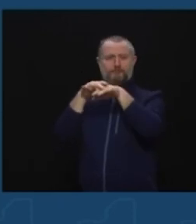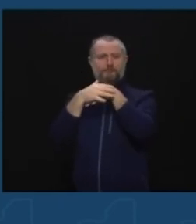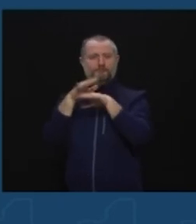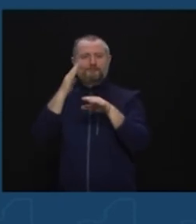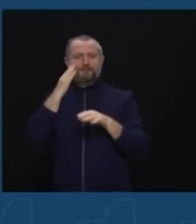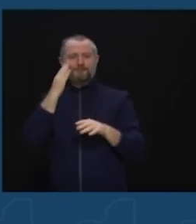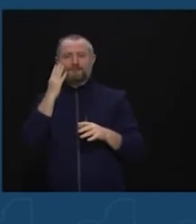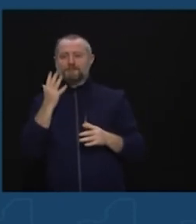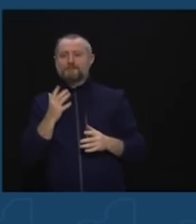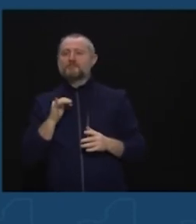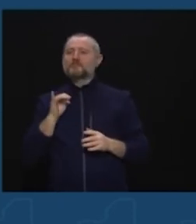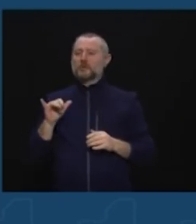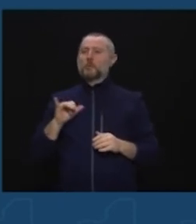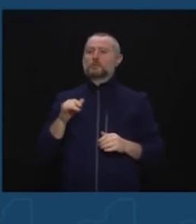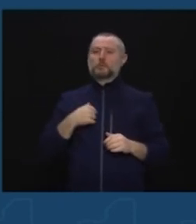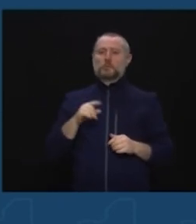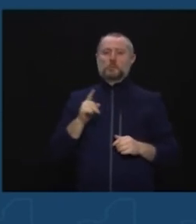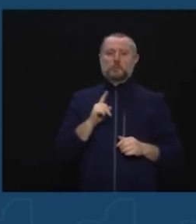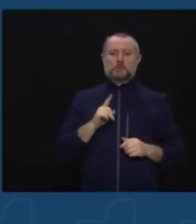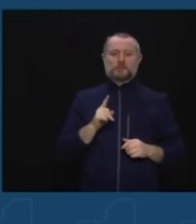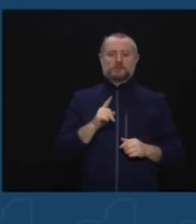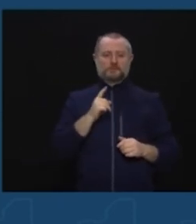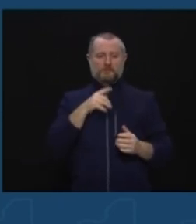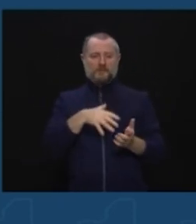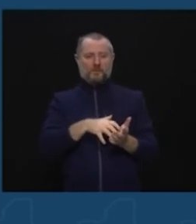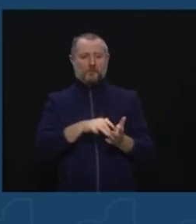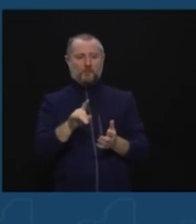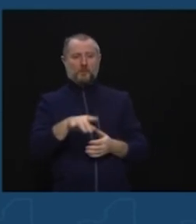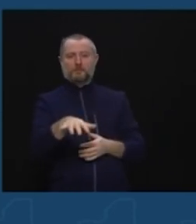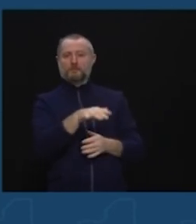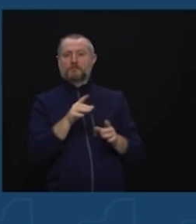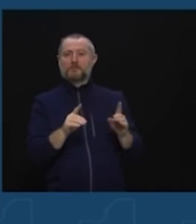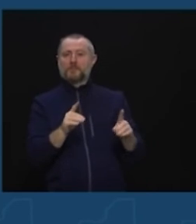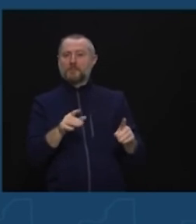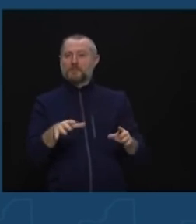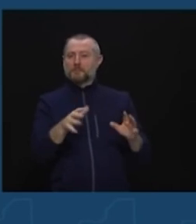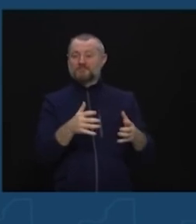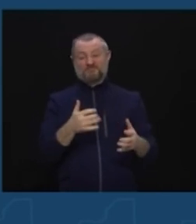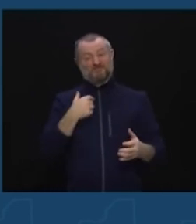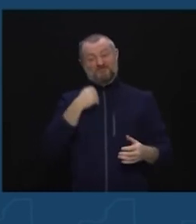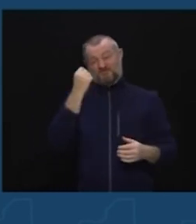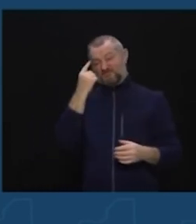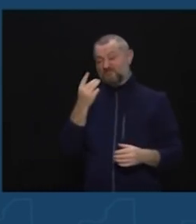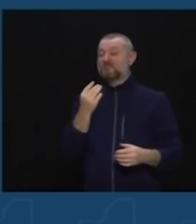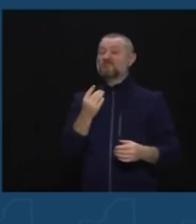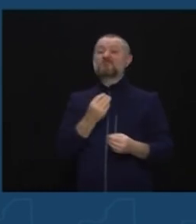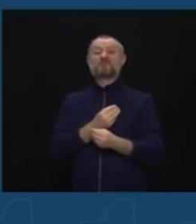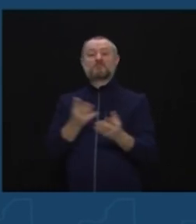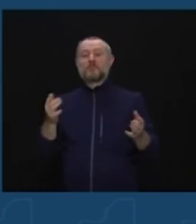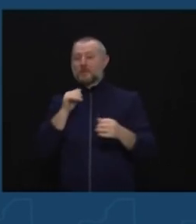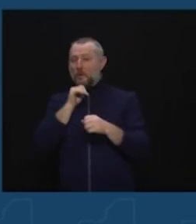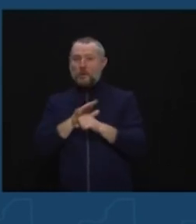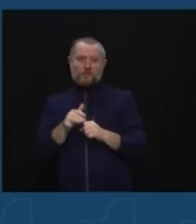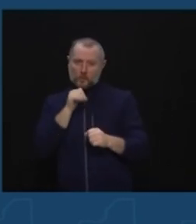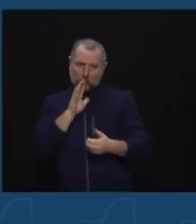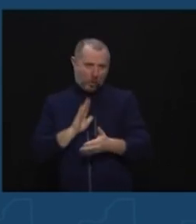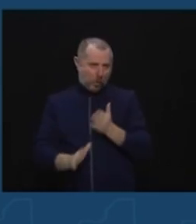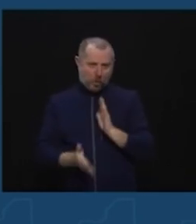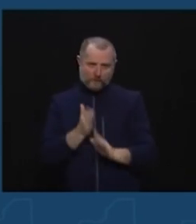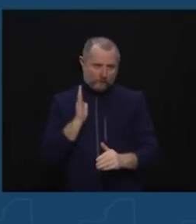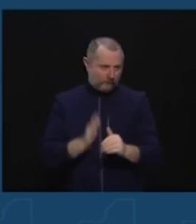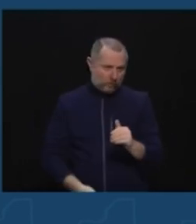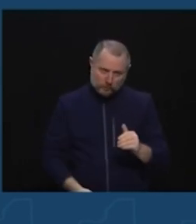차일드 케어 c 설 노숙자 실 터 교정시설 버스 기차 지하철 등 대중교통 수단에 대한 마스크